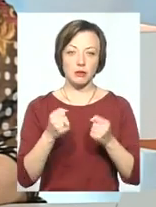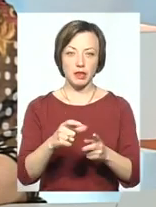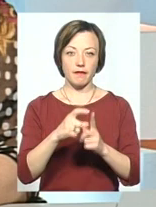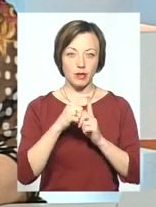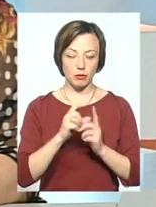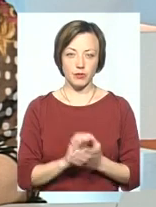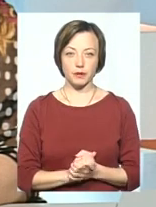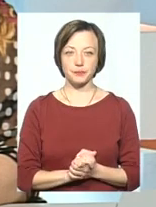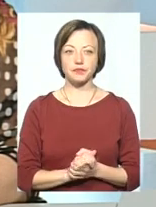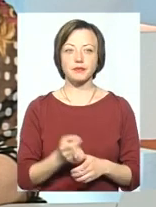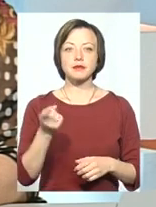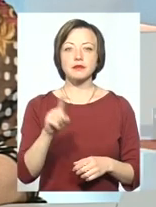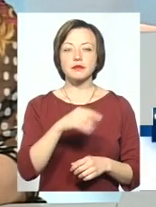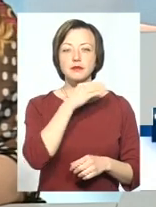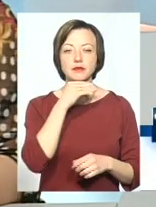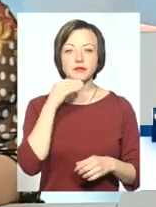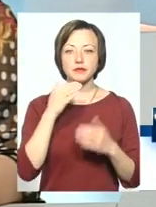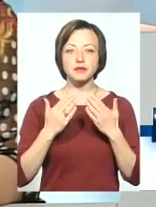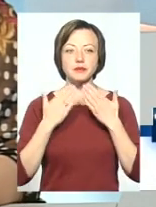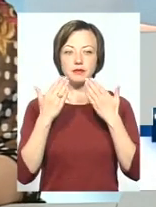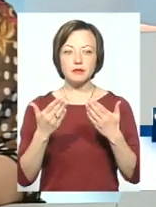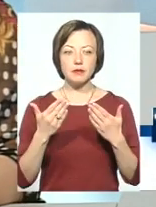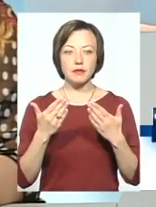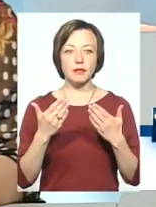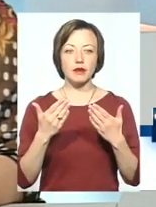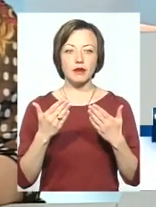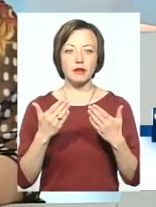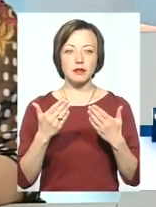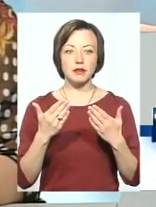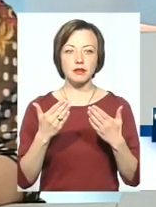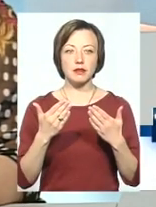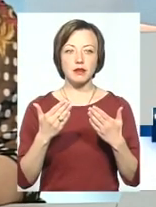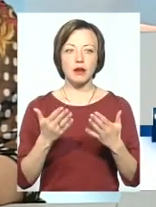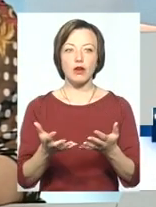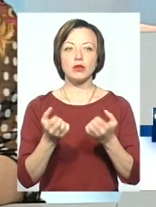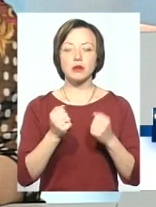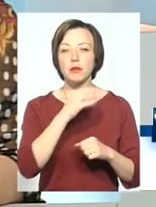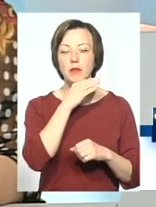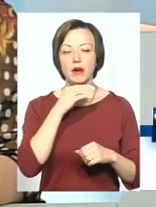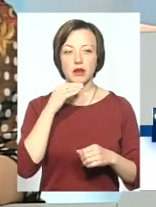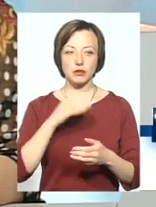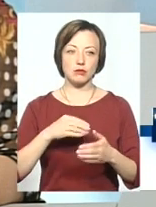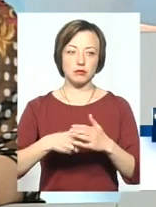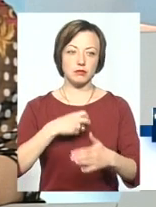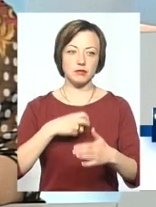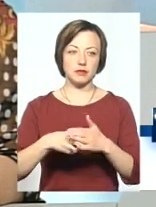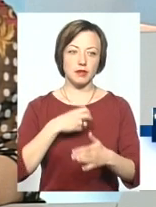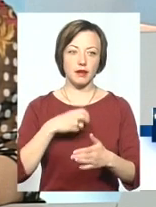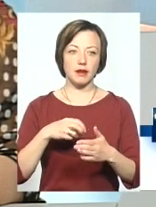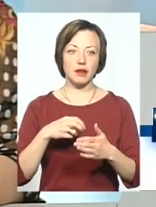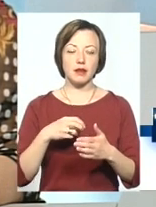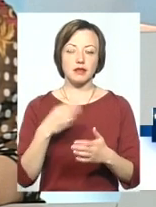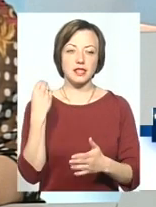відповідь, тому що дуже багато звернень, які поступають і запитів, ми отримуємо дуже багато відписок, тому, скажемо,